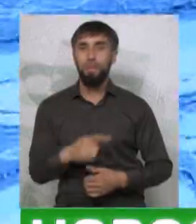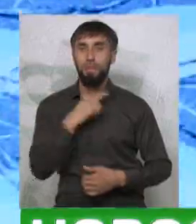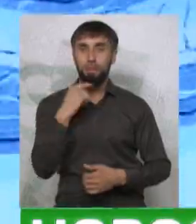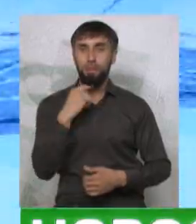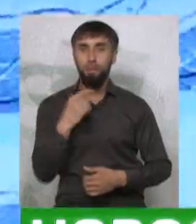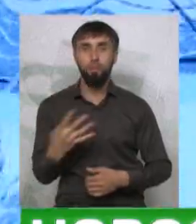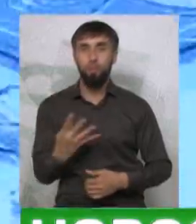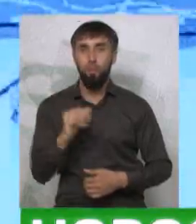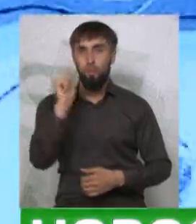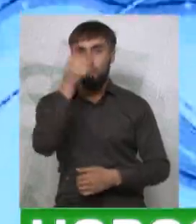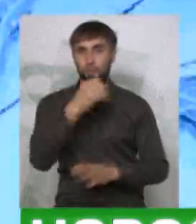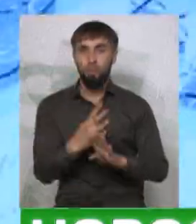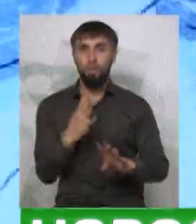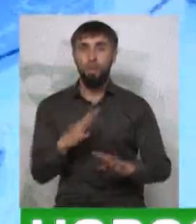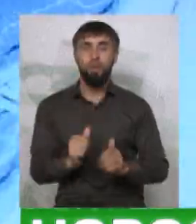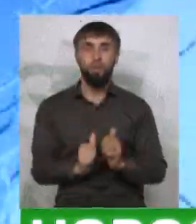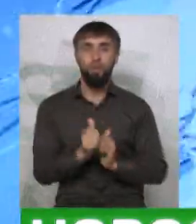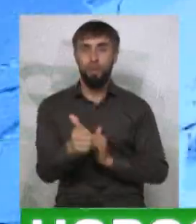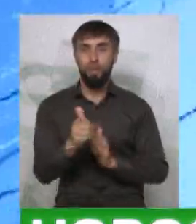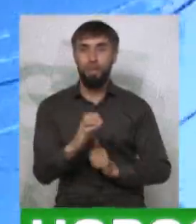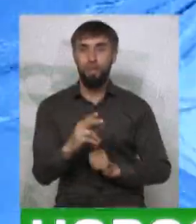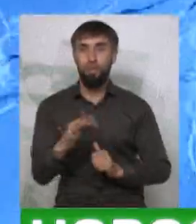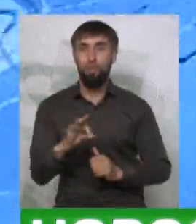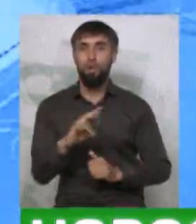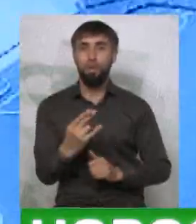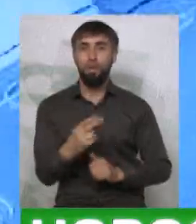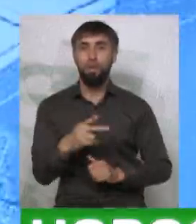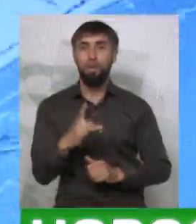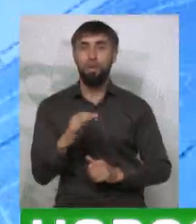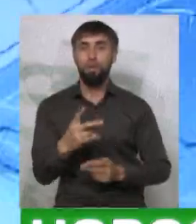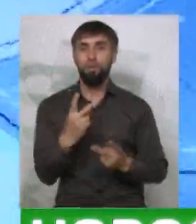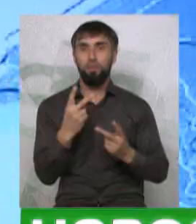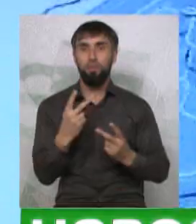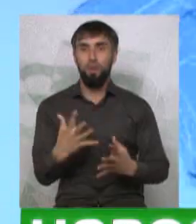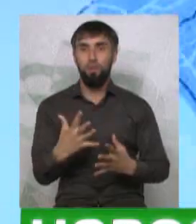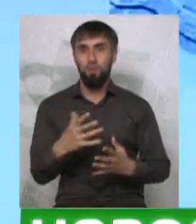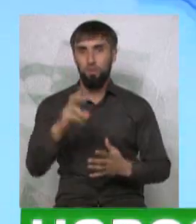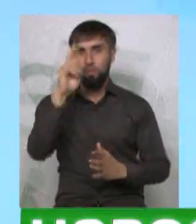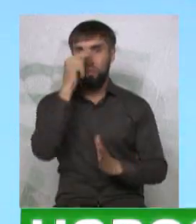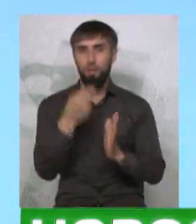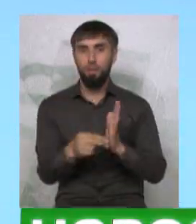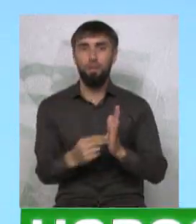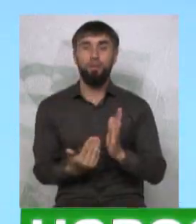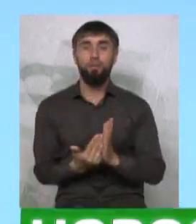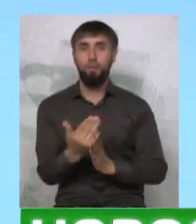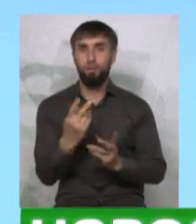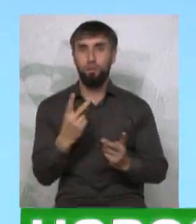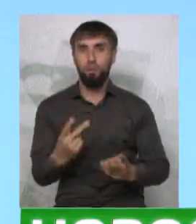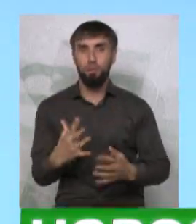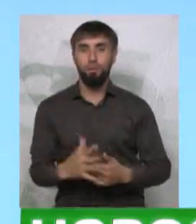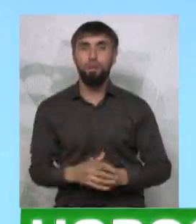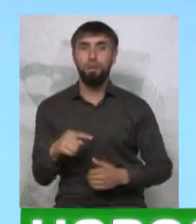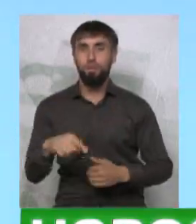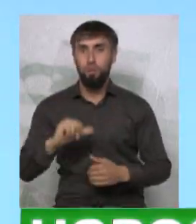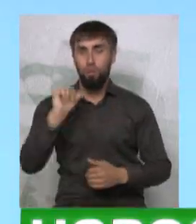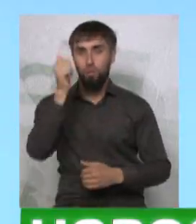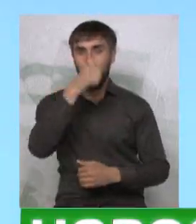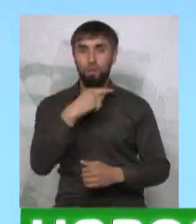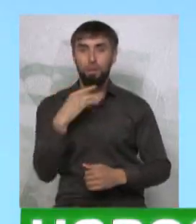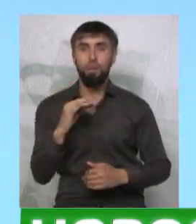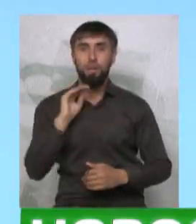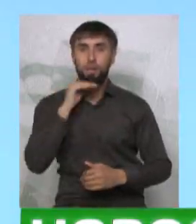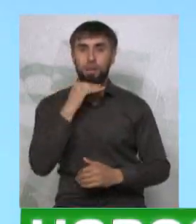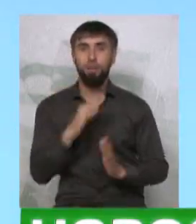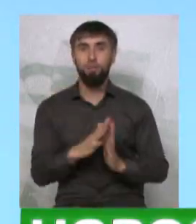Ингушетия 4-й год подряд лидер в СКФО в национальном рейтинге прозрачности госзакупок «Высокая прозрачность». В этом году регион